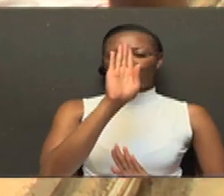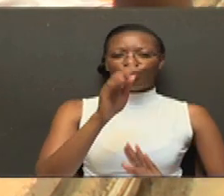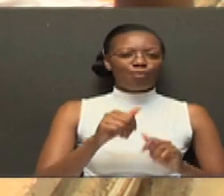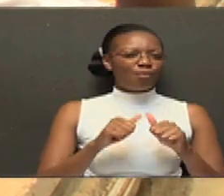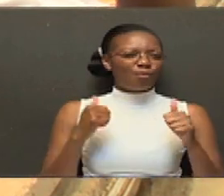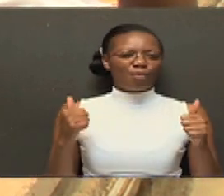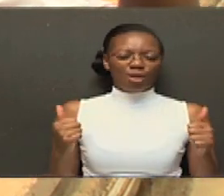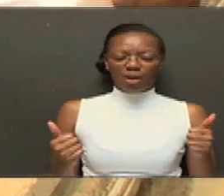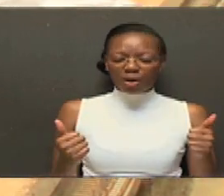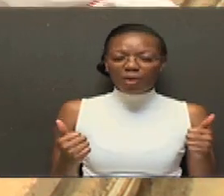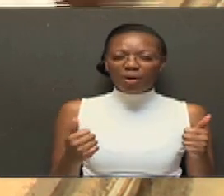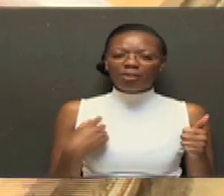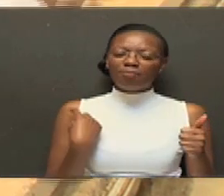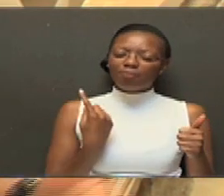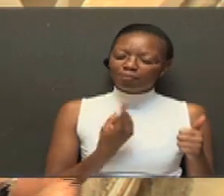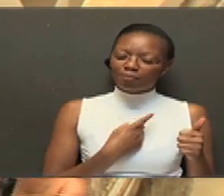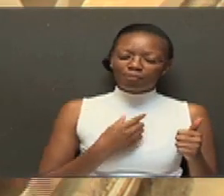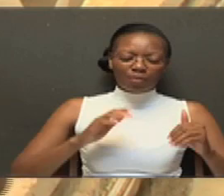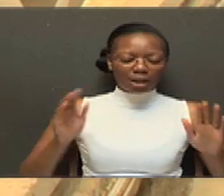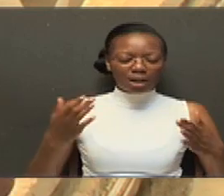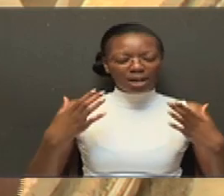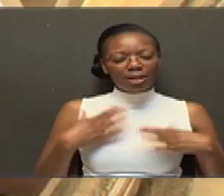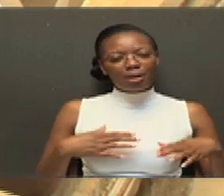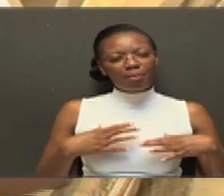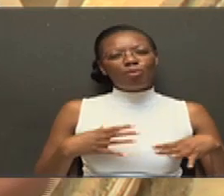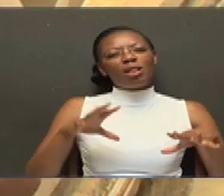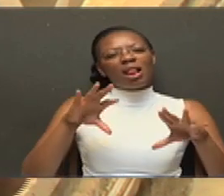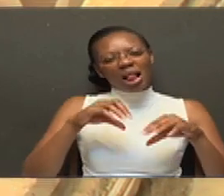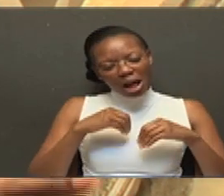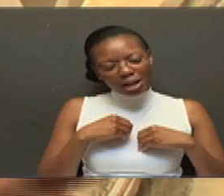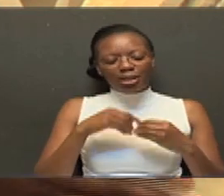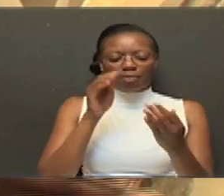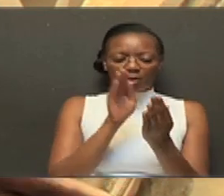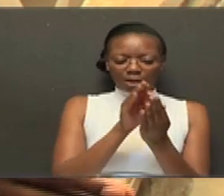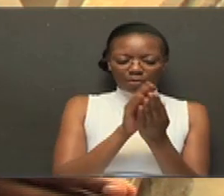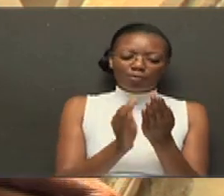in a very big way. So my appeal ni kwa watu waitikie kufarm